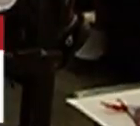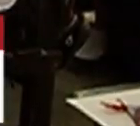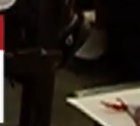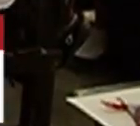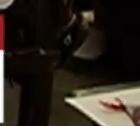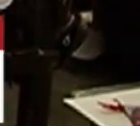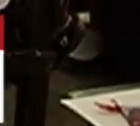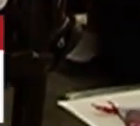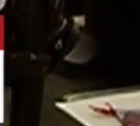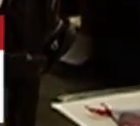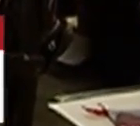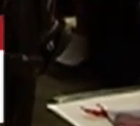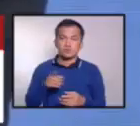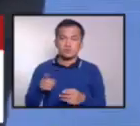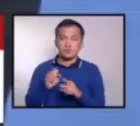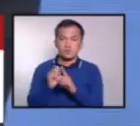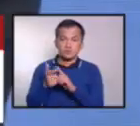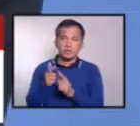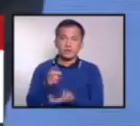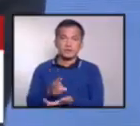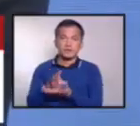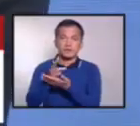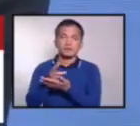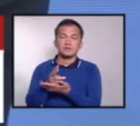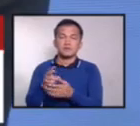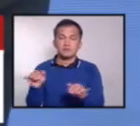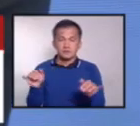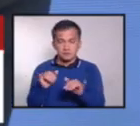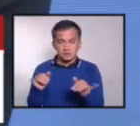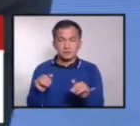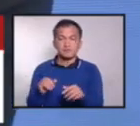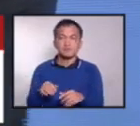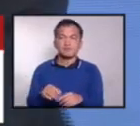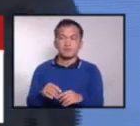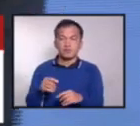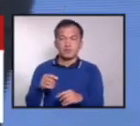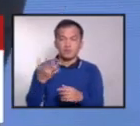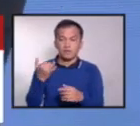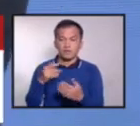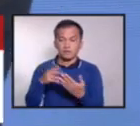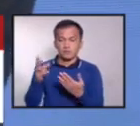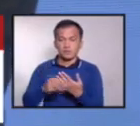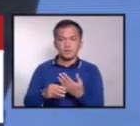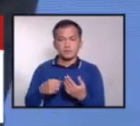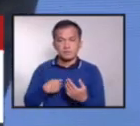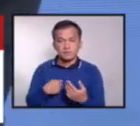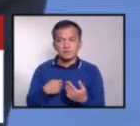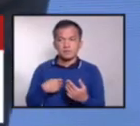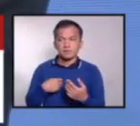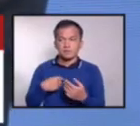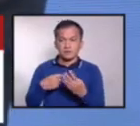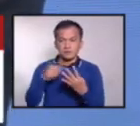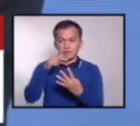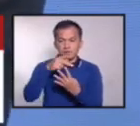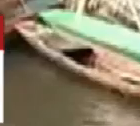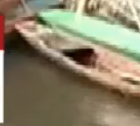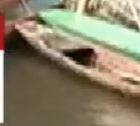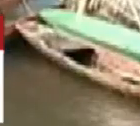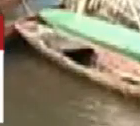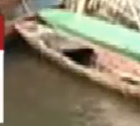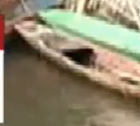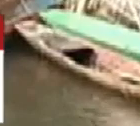parte. Gusto ko ng social welfare, kasama rin, dahil yung programa ko is 4Ps. Gusto ko